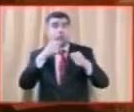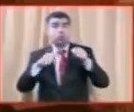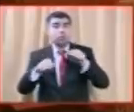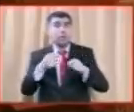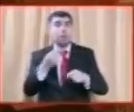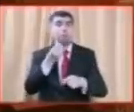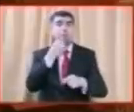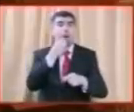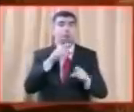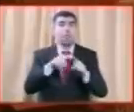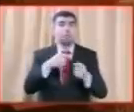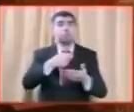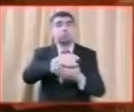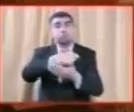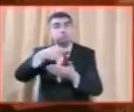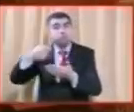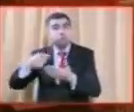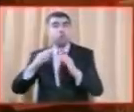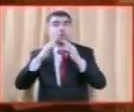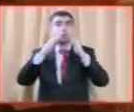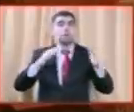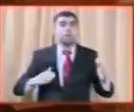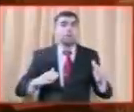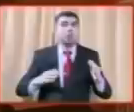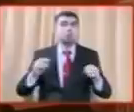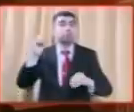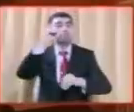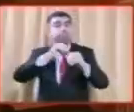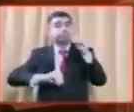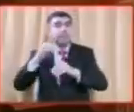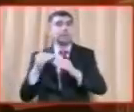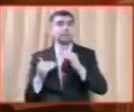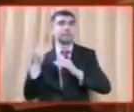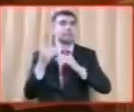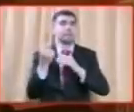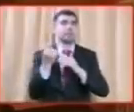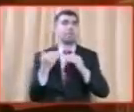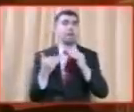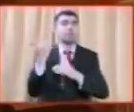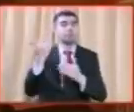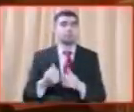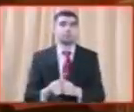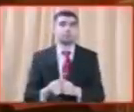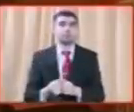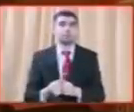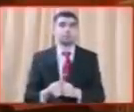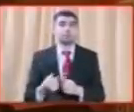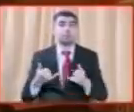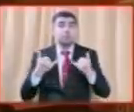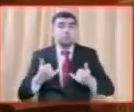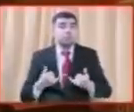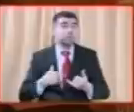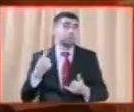الغذائيه كيفاش توصل للمناطق الجبليه والمضاربات اللي حاصله فيها. دابا اللي سمعت